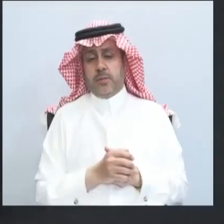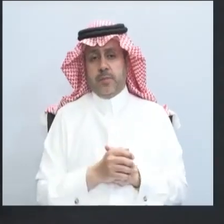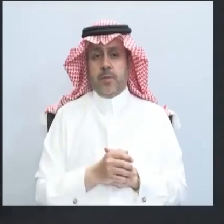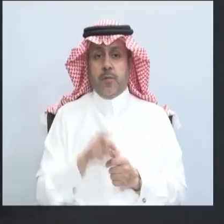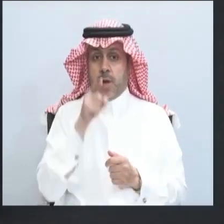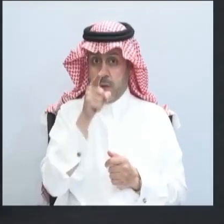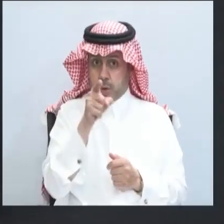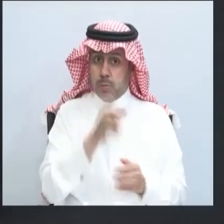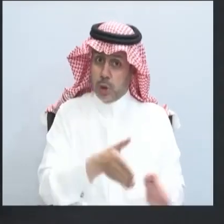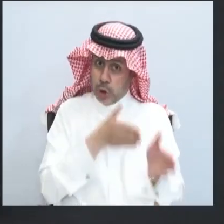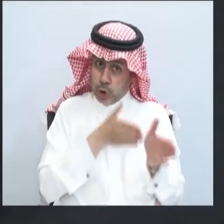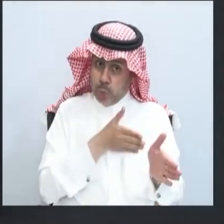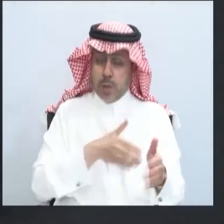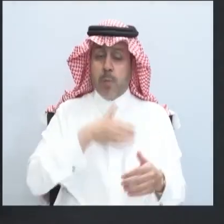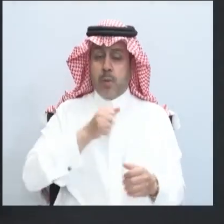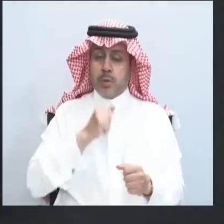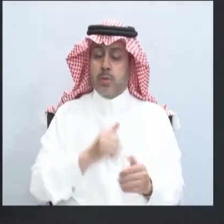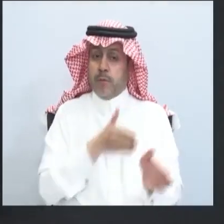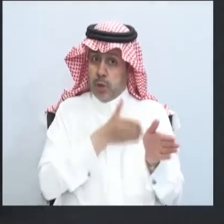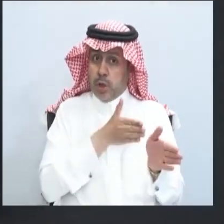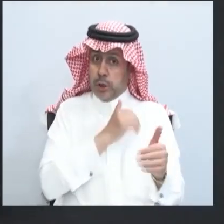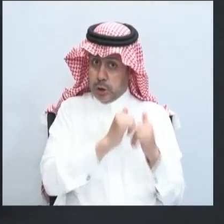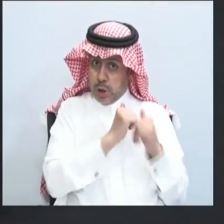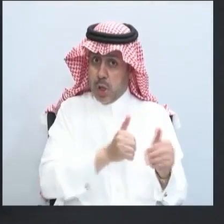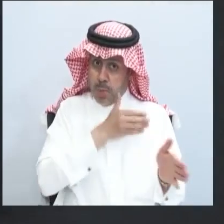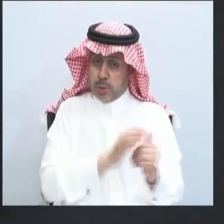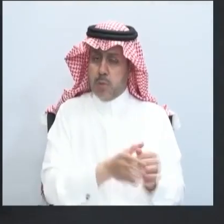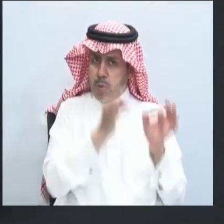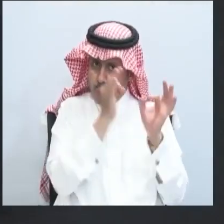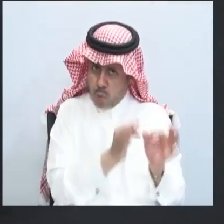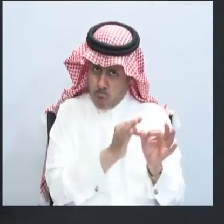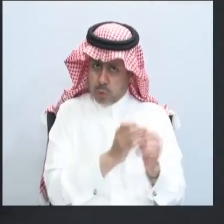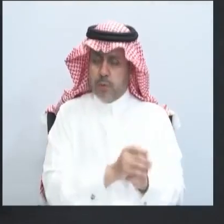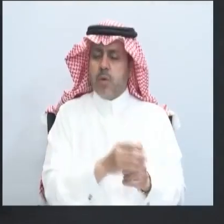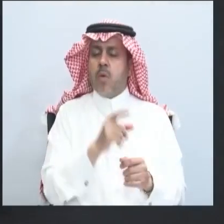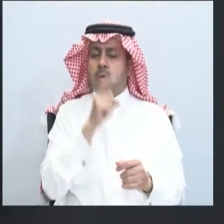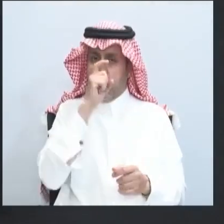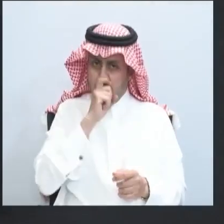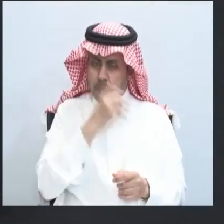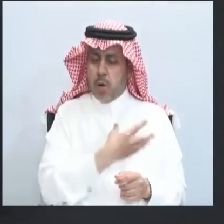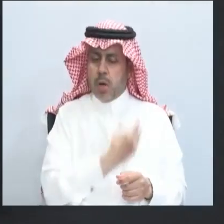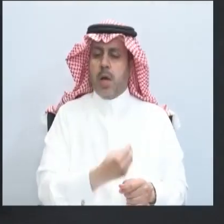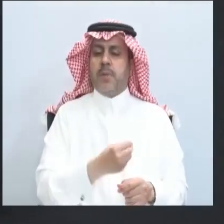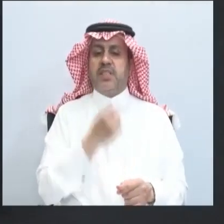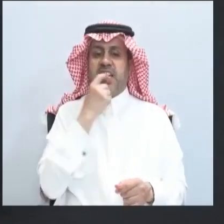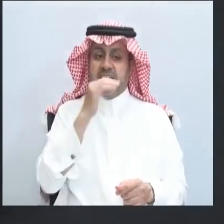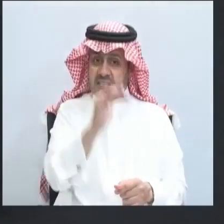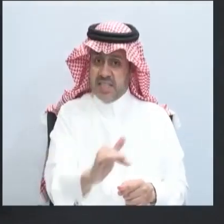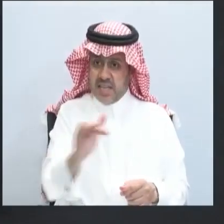صلى الله عليه وسلم والسير على طريقته وعلى نهجه وعلى سنته فعليكم بالرحمه